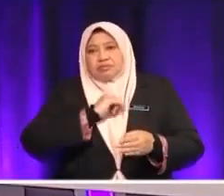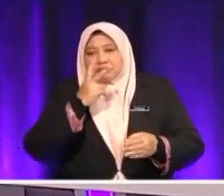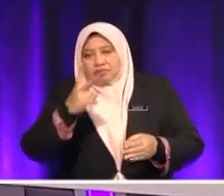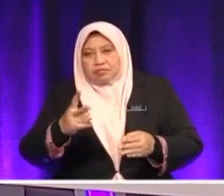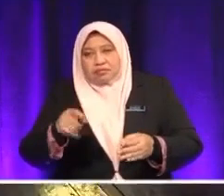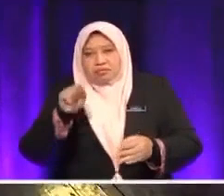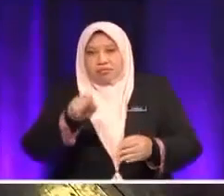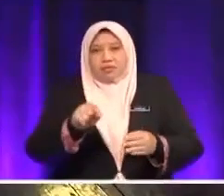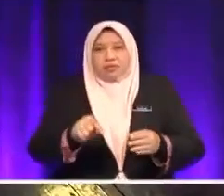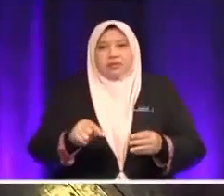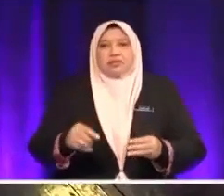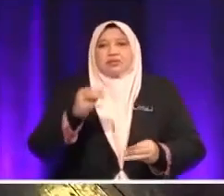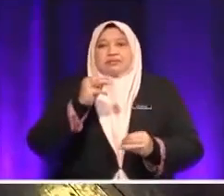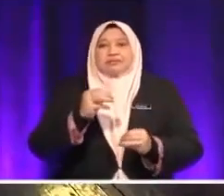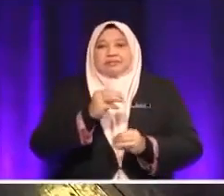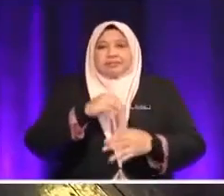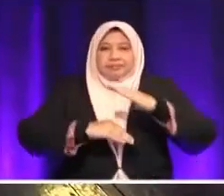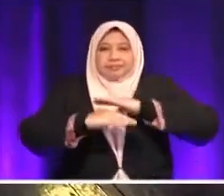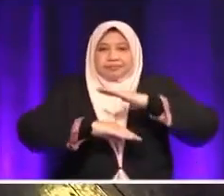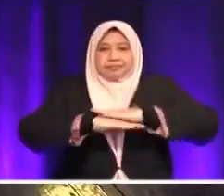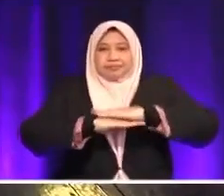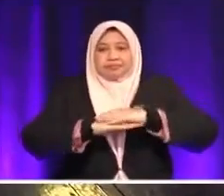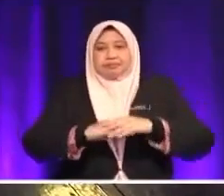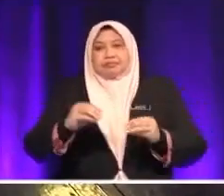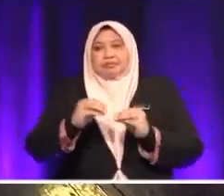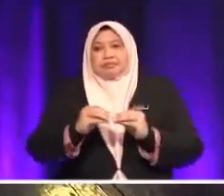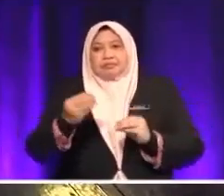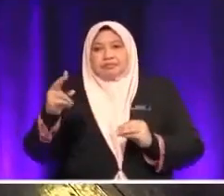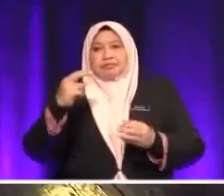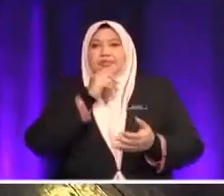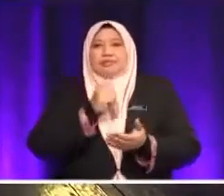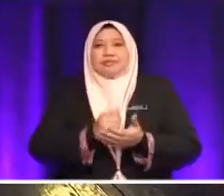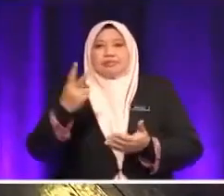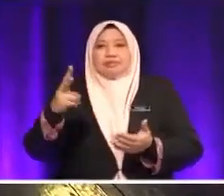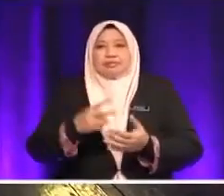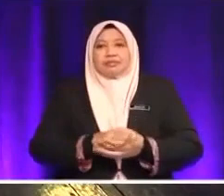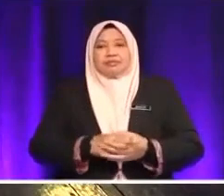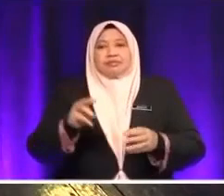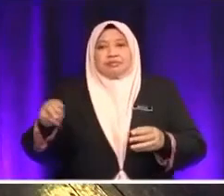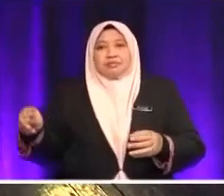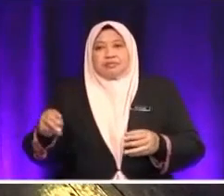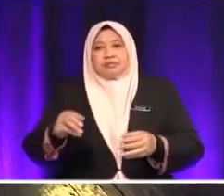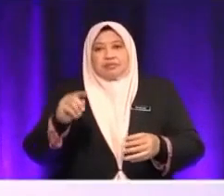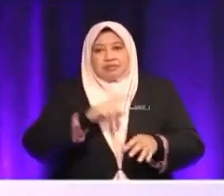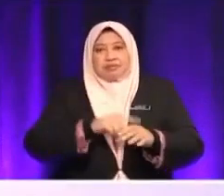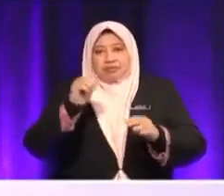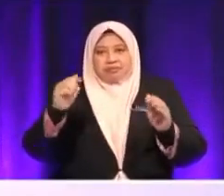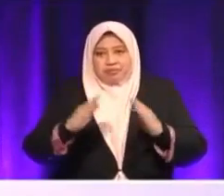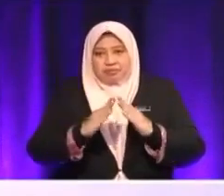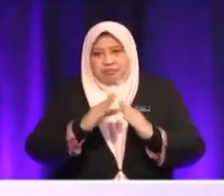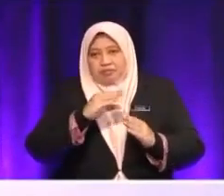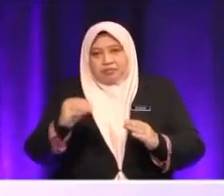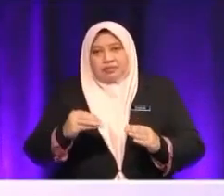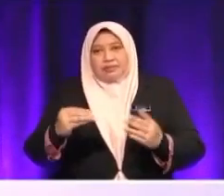ujungnya bernilai 12 murid Saya di rumah dan juga di studio yang bersama dengan saya juga boleh coba